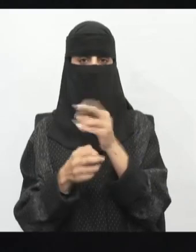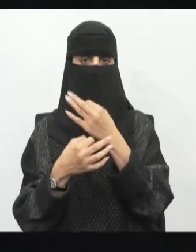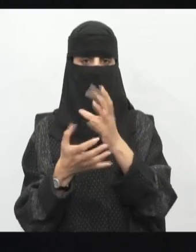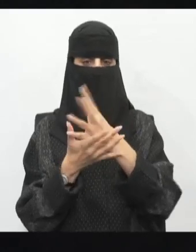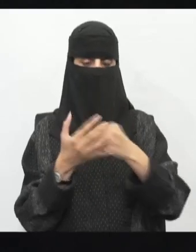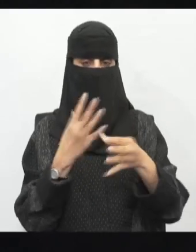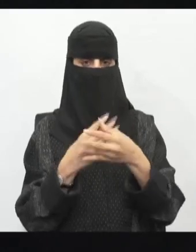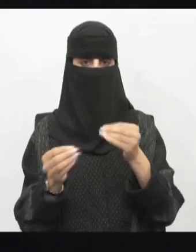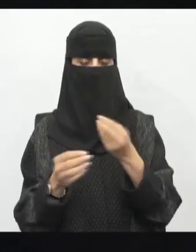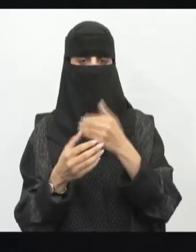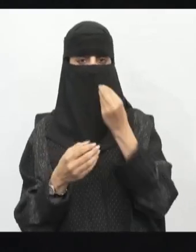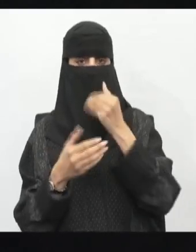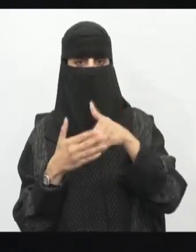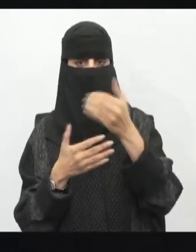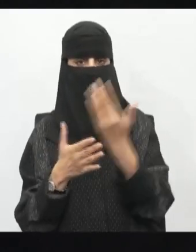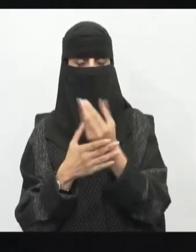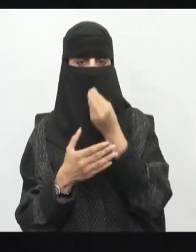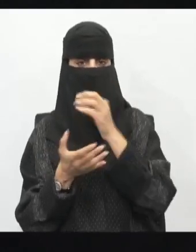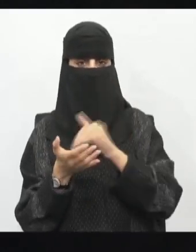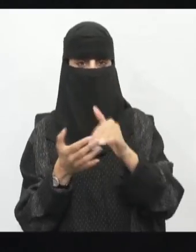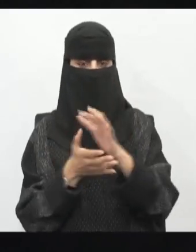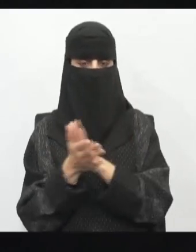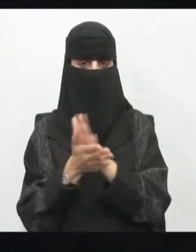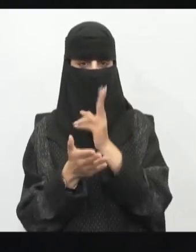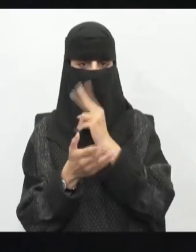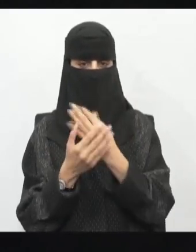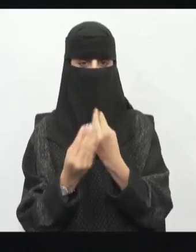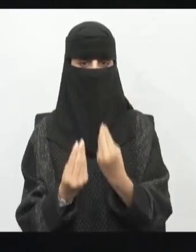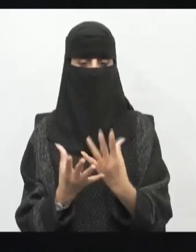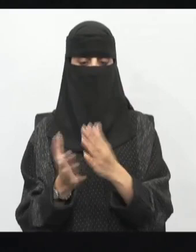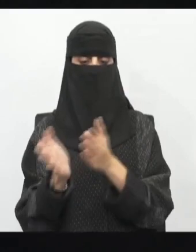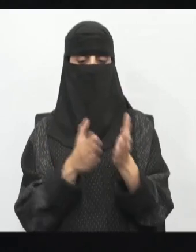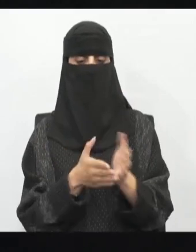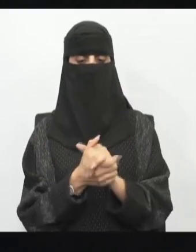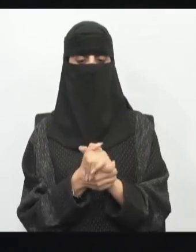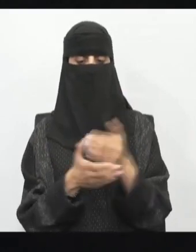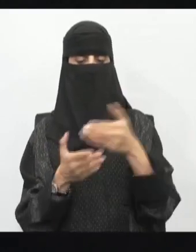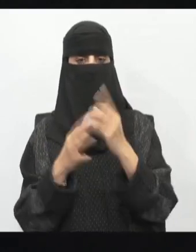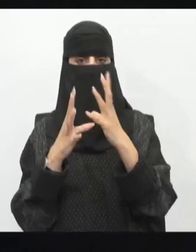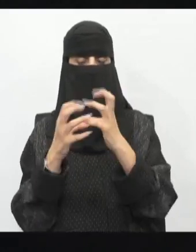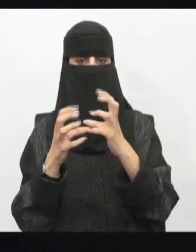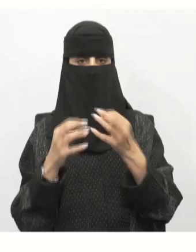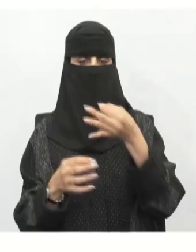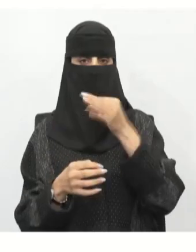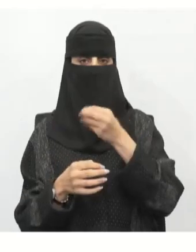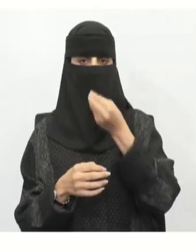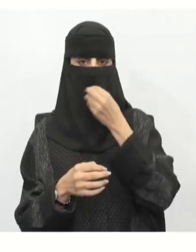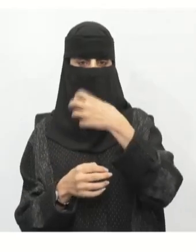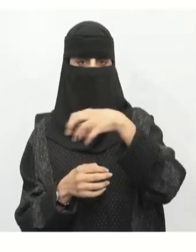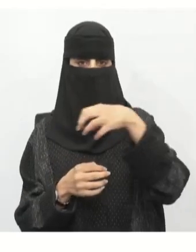وبعد الطعام لازاله بقايا الطعام الموجوده فيها اخيرا شرحنا فوائد